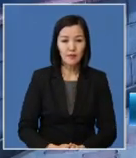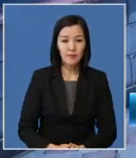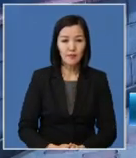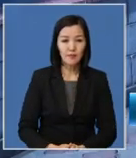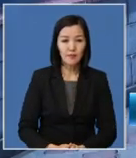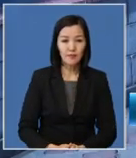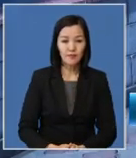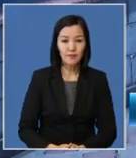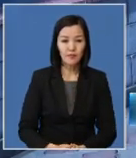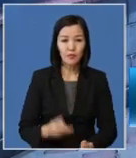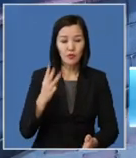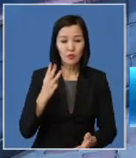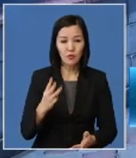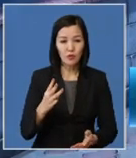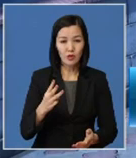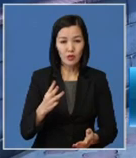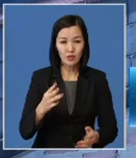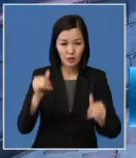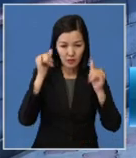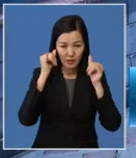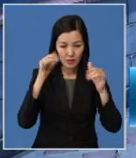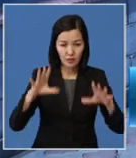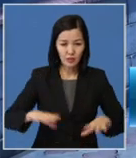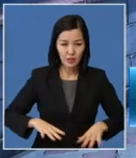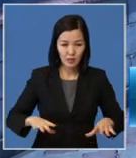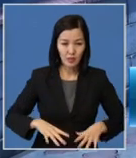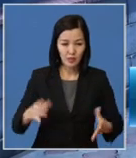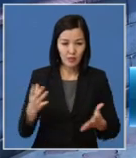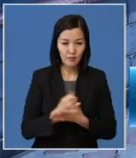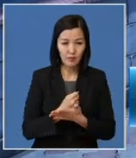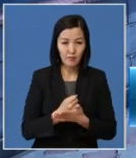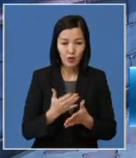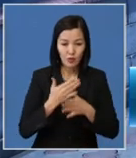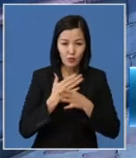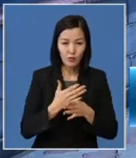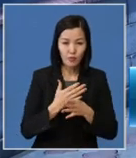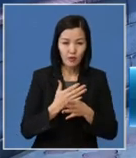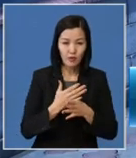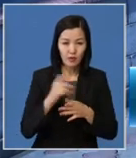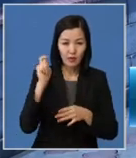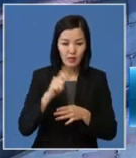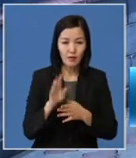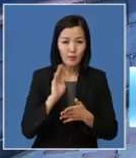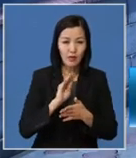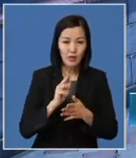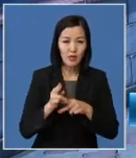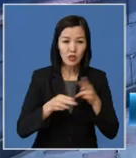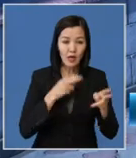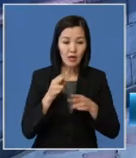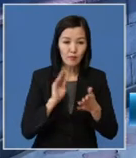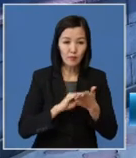Үш ірі қараны таптым, полиция қызметкерлерінің арқасында осы кісілердің көмегіне сүйеніп келіп, арызымды жазып, бұл кісілер